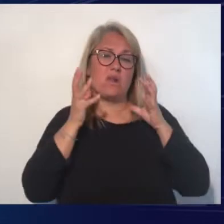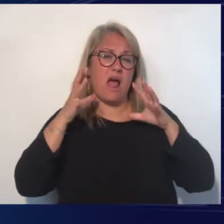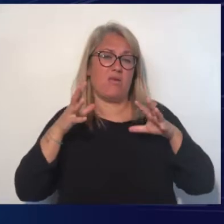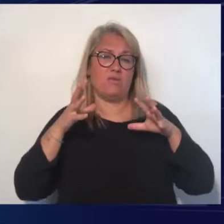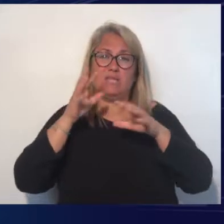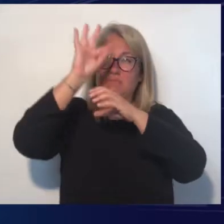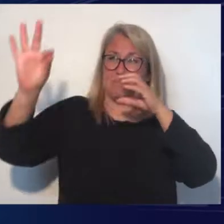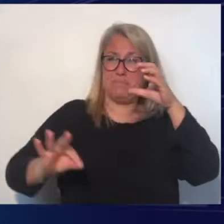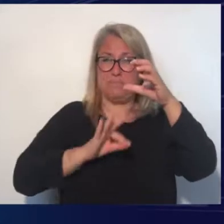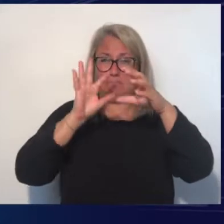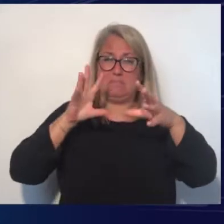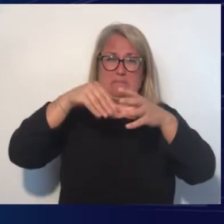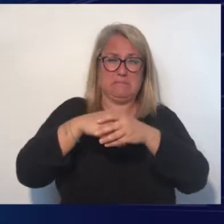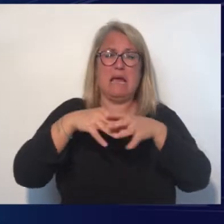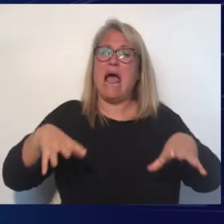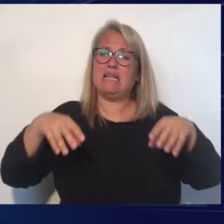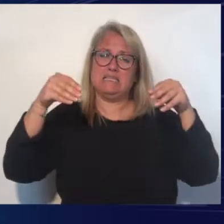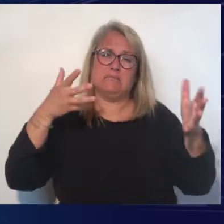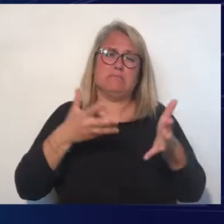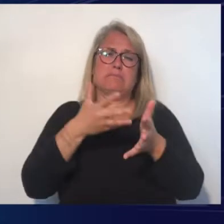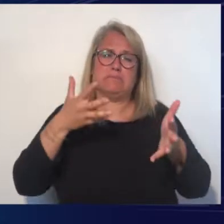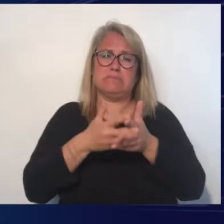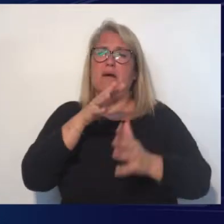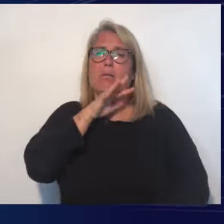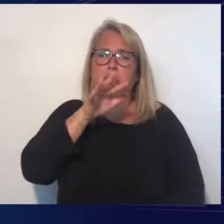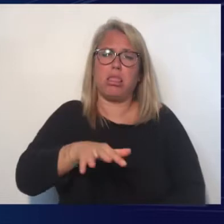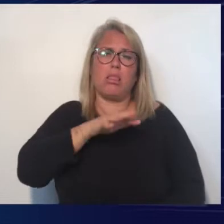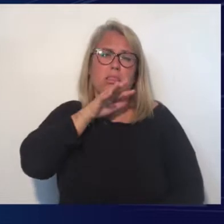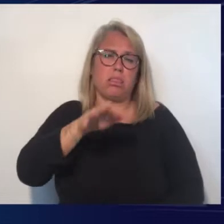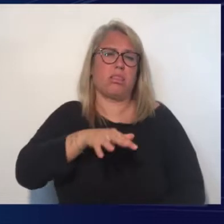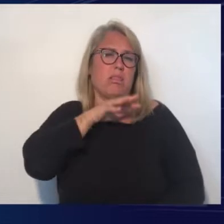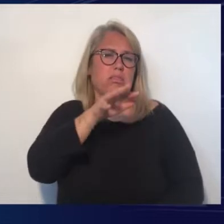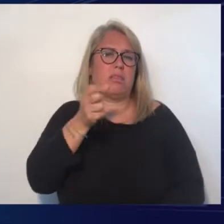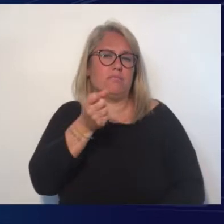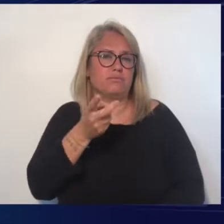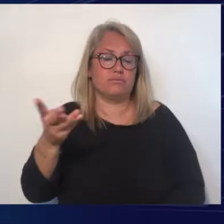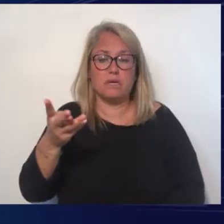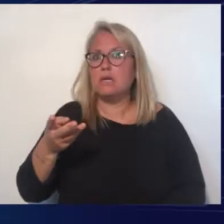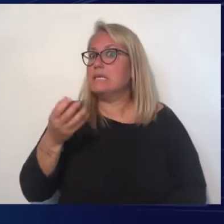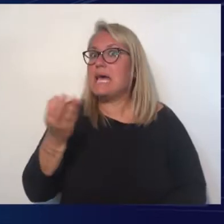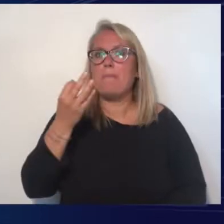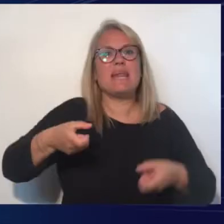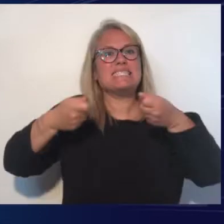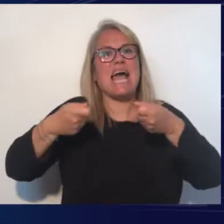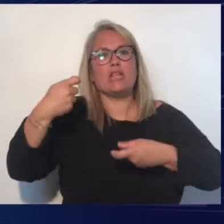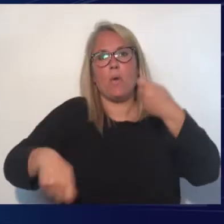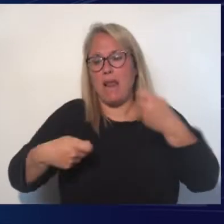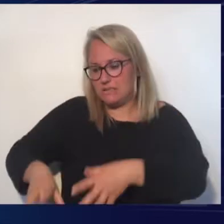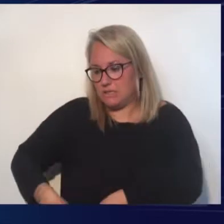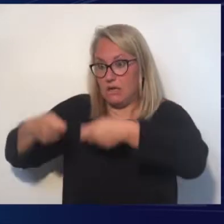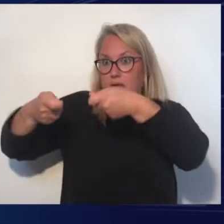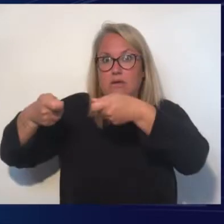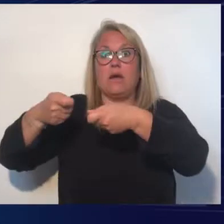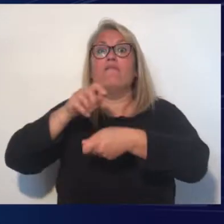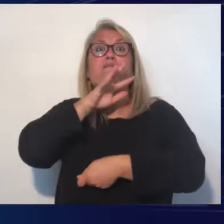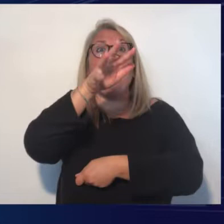periodo rischiano più facilmente di vomitare proprio per questa salita dei liquidi, sono dotati di sacchetti di plastica e devono